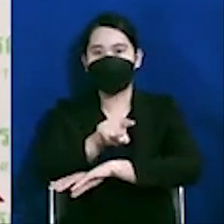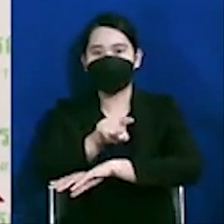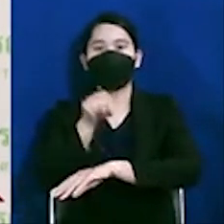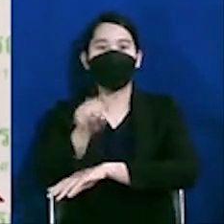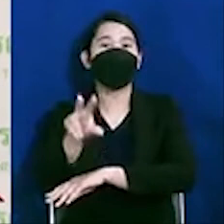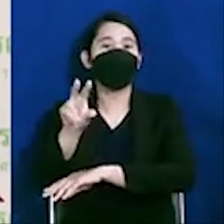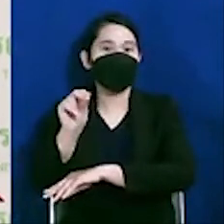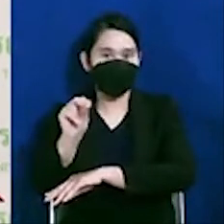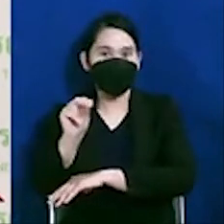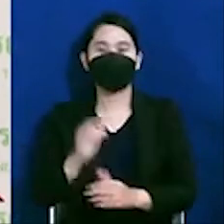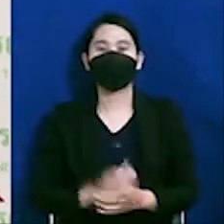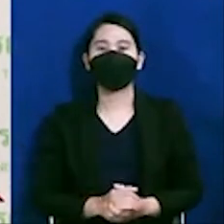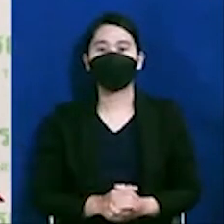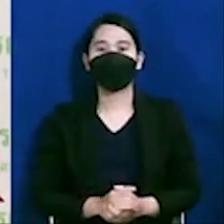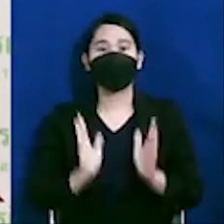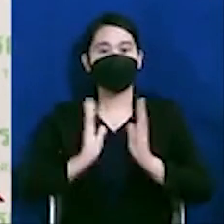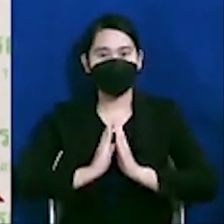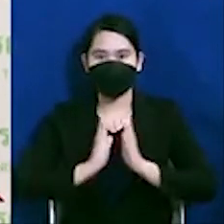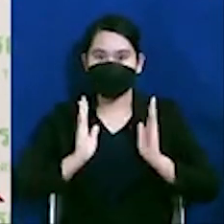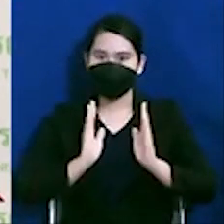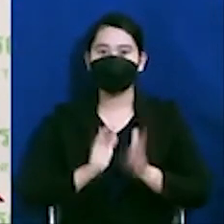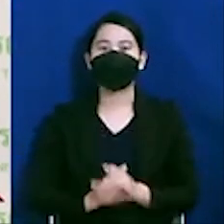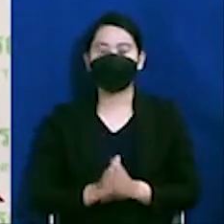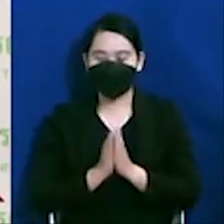13.30นครับขอบคุณครับสวัสดีครับ